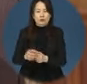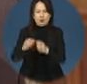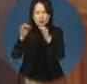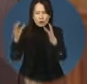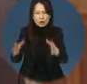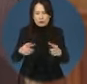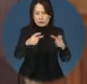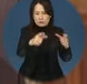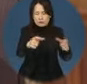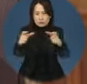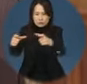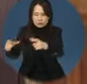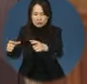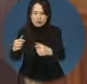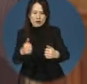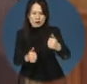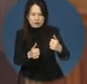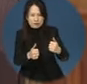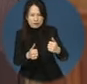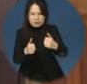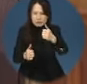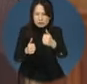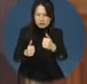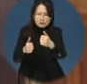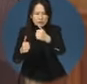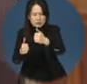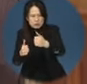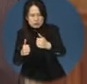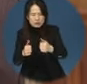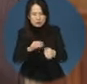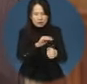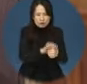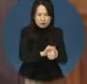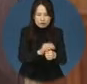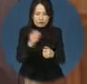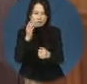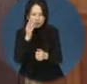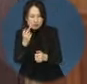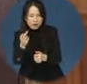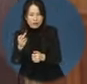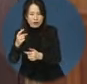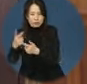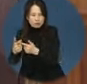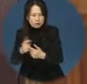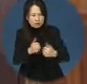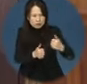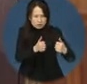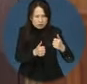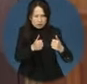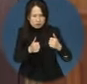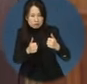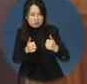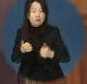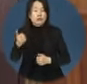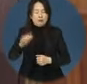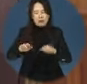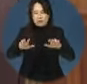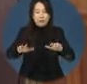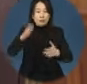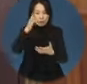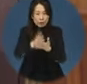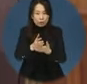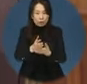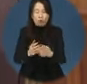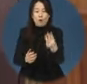대해서 서로 경쟁하면서 어떻게 고 제작 같기도 했는데 어초 이제는 그러지 말고 분경 이라는